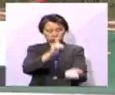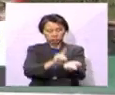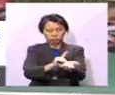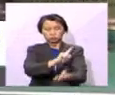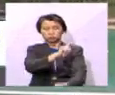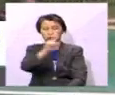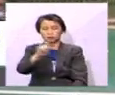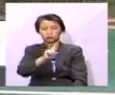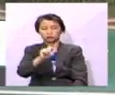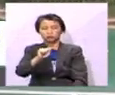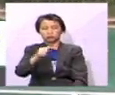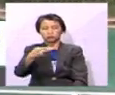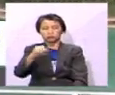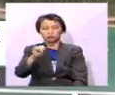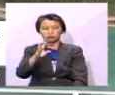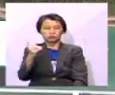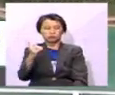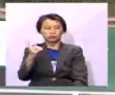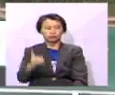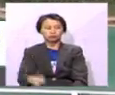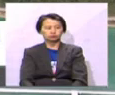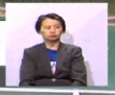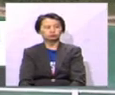Ahmad Zahid.